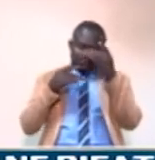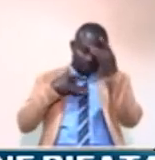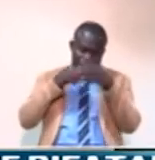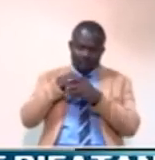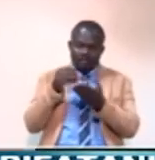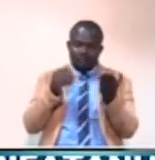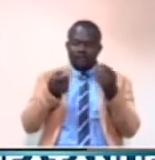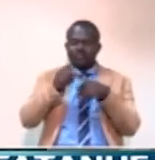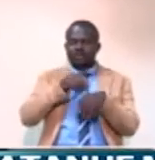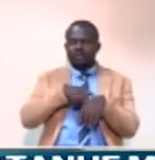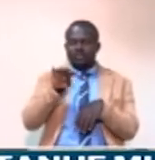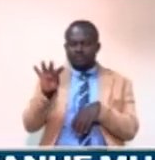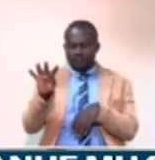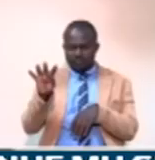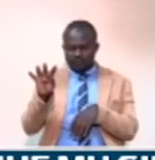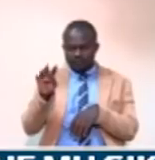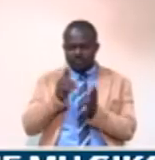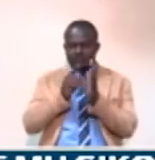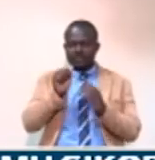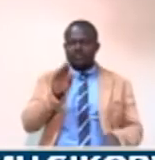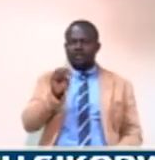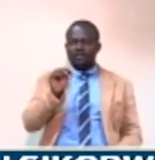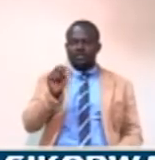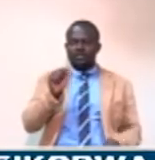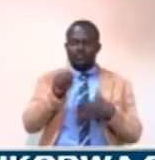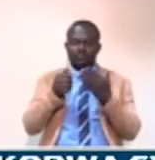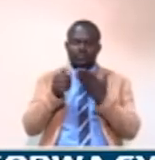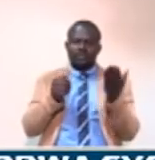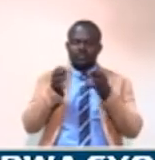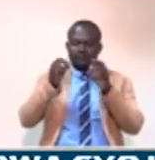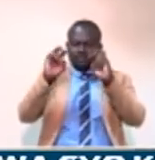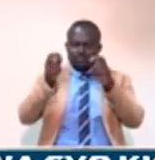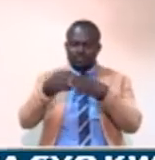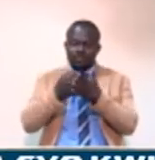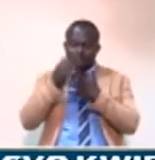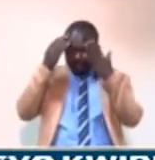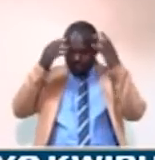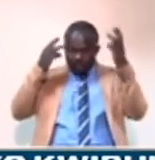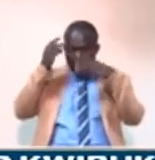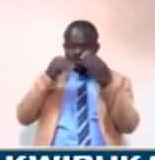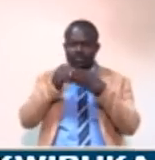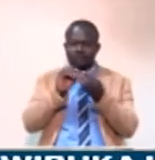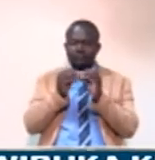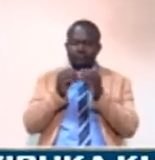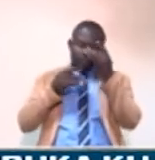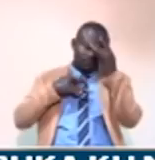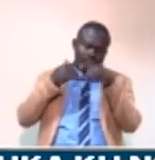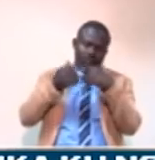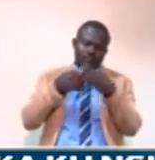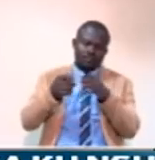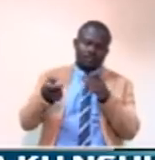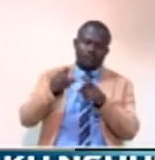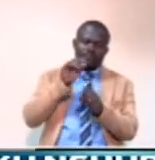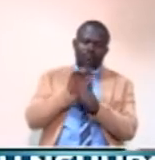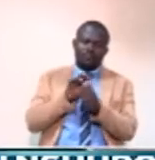bitaro yikubye inshuro enye. Dr. Yarabimana ashimangira ko igiteye impungenge kurushaho ariko ari uko imibare y'indembe ikomeje